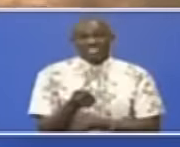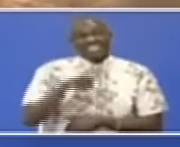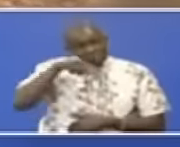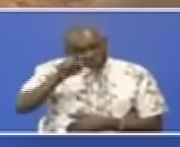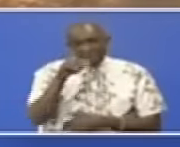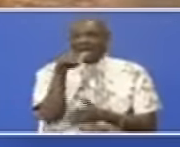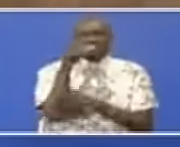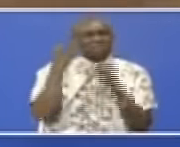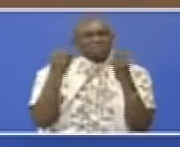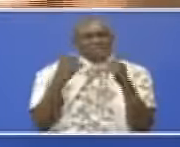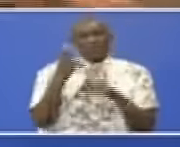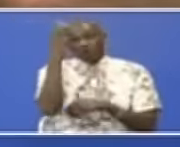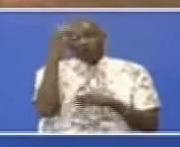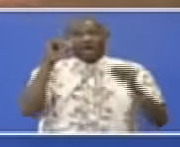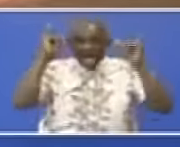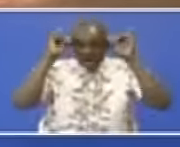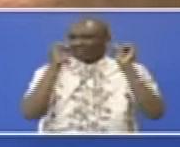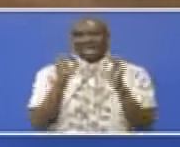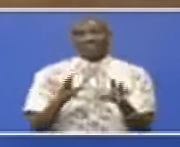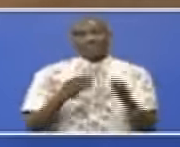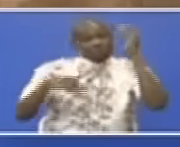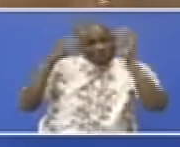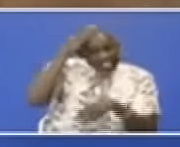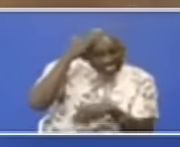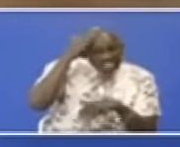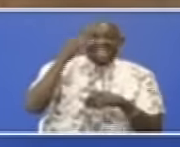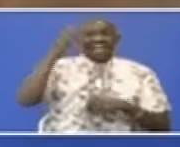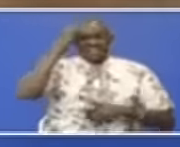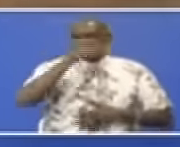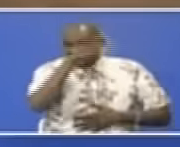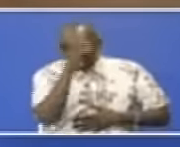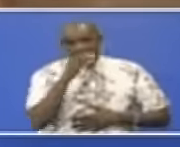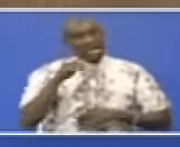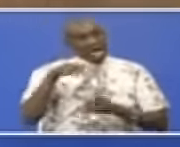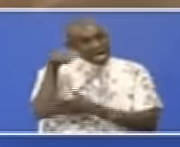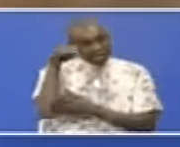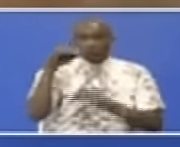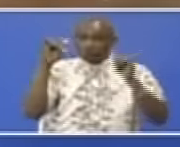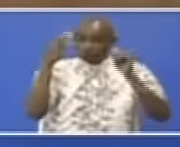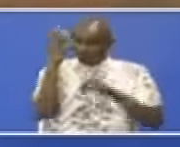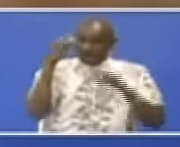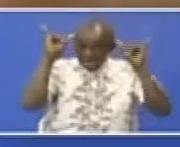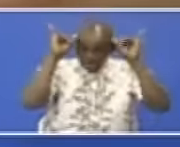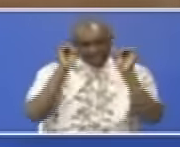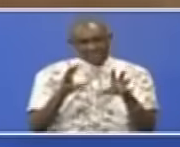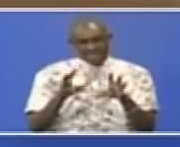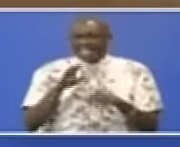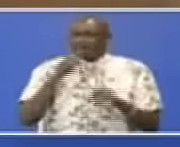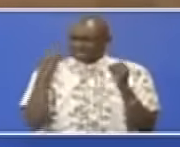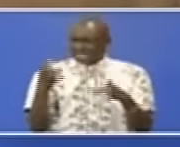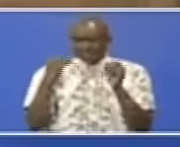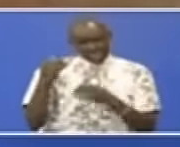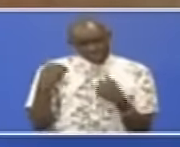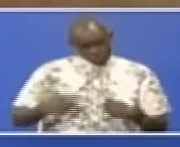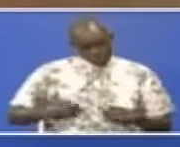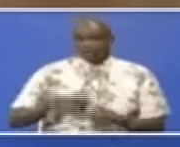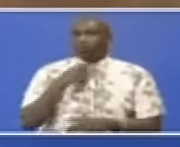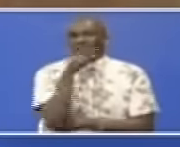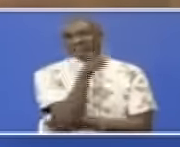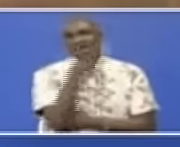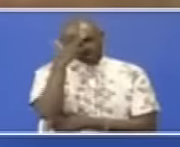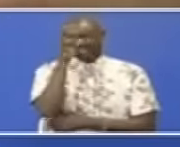wapitishi ng'ombe nne, hata awe wa university awapitishi ng'ombe nne. Sasa hiyo ndiye imefanya attraction nyingi kwa vijana ya